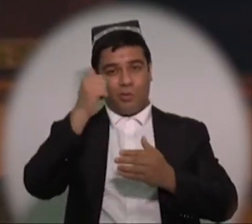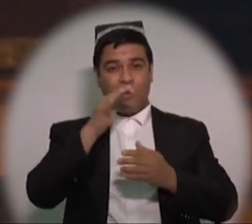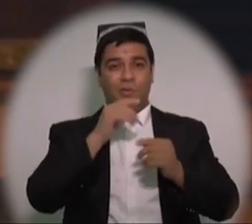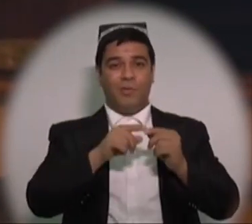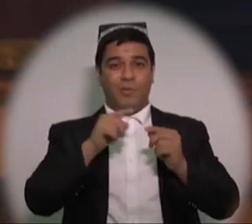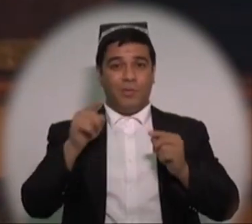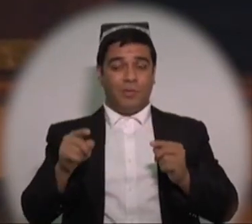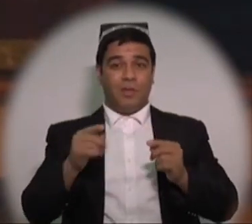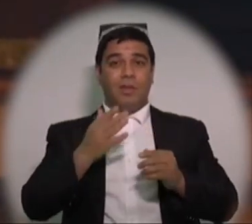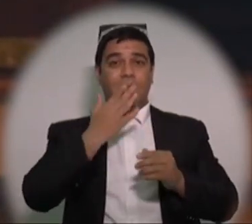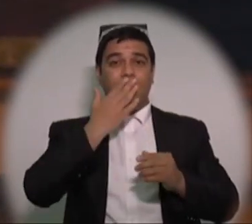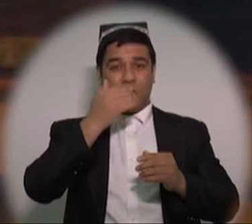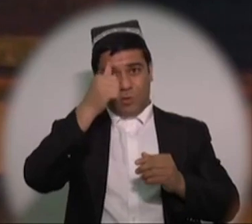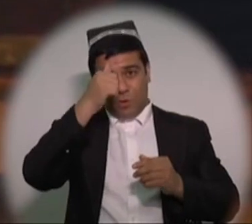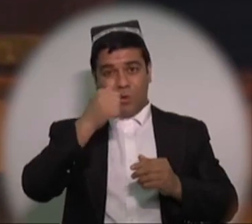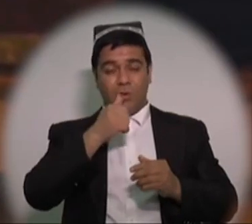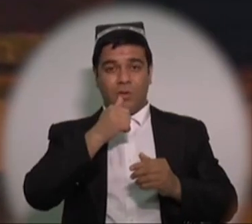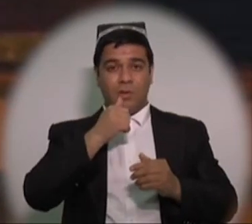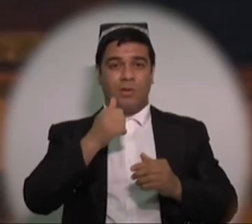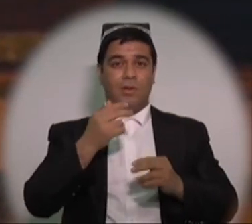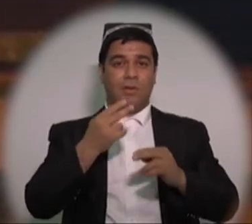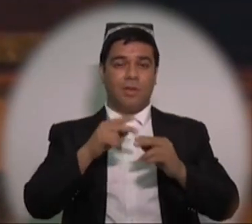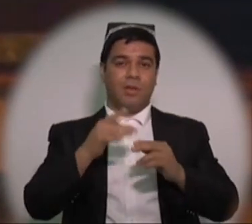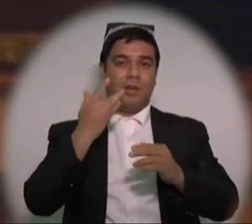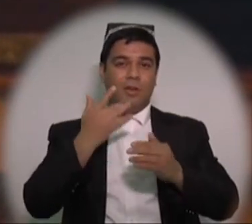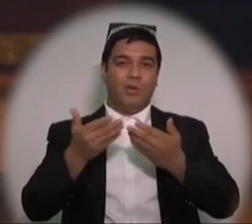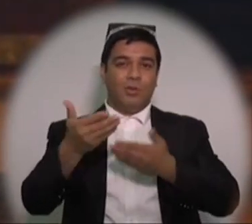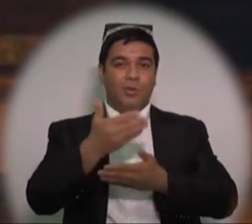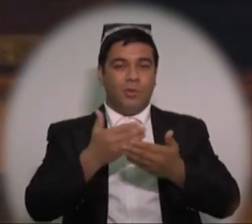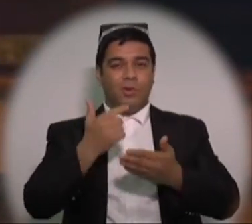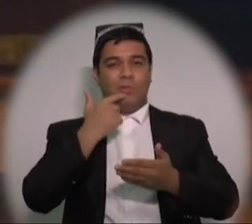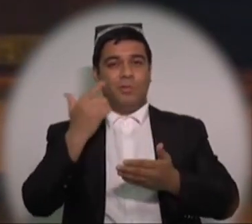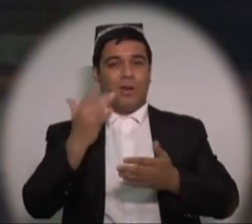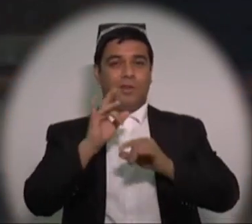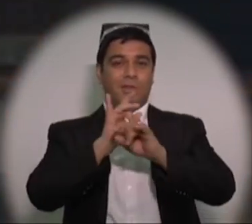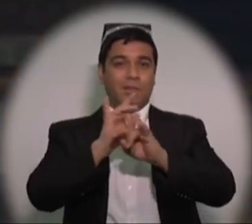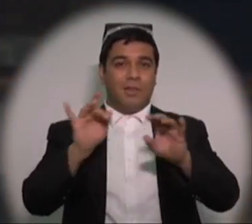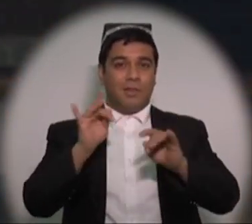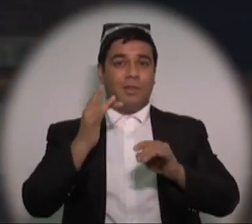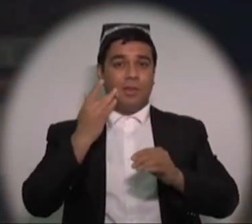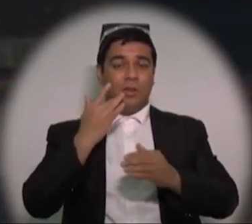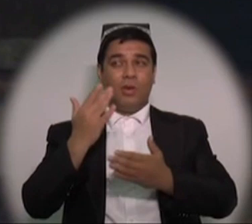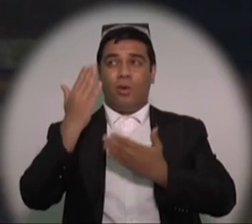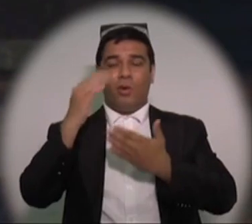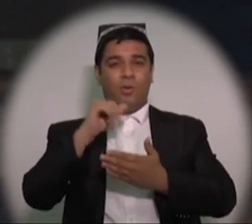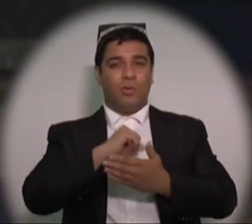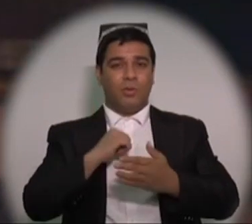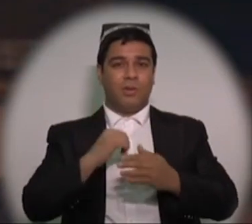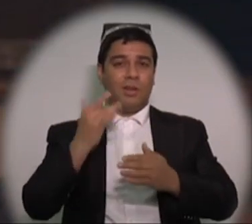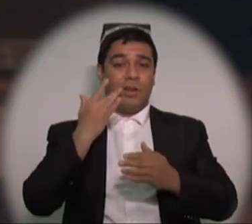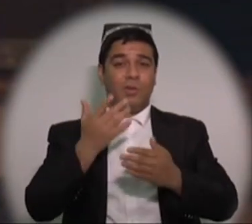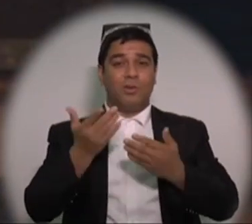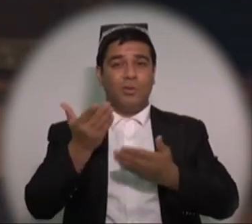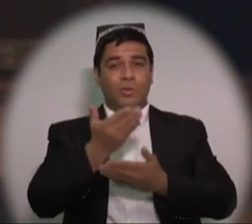yillardan beri Ramazan ayıda turkum sohbatlar o'tkazib bormoqdamiz. Allah Teala bu